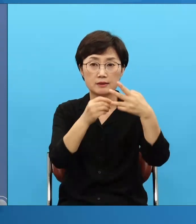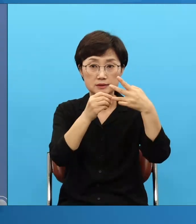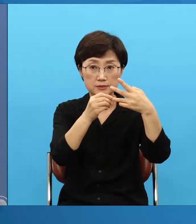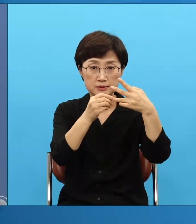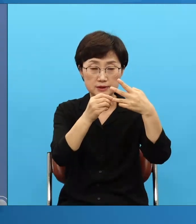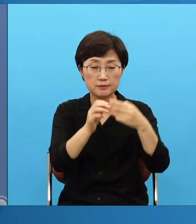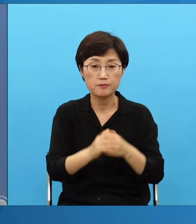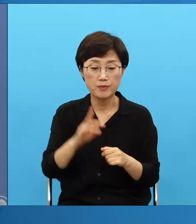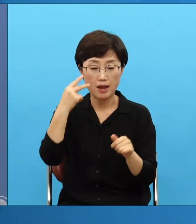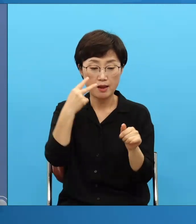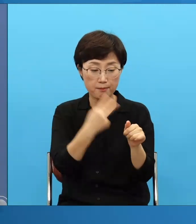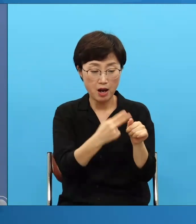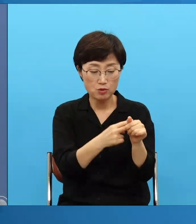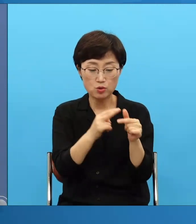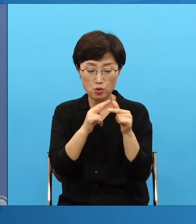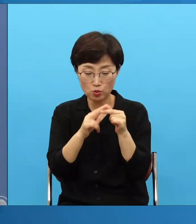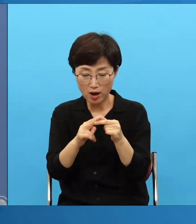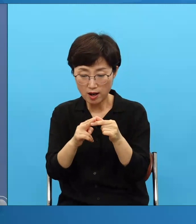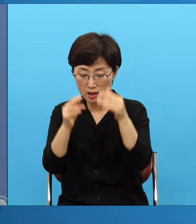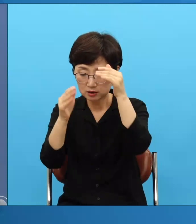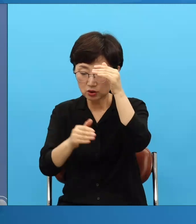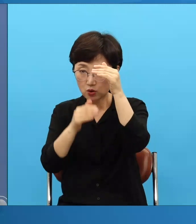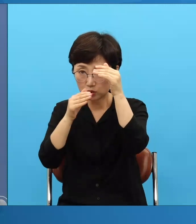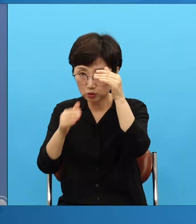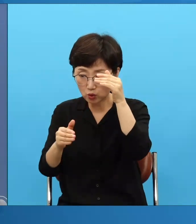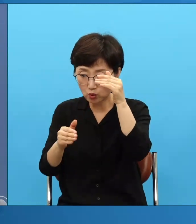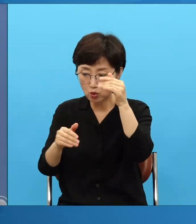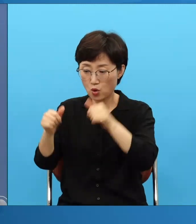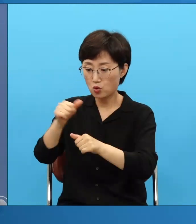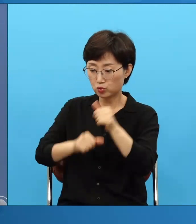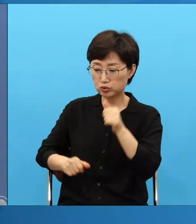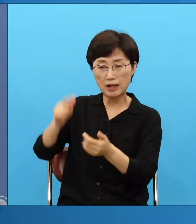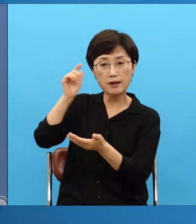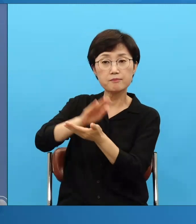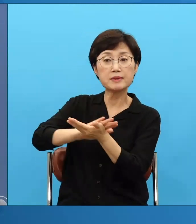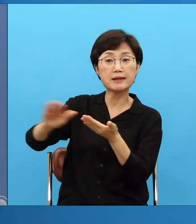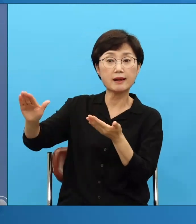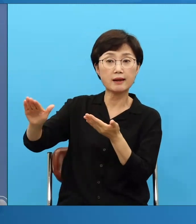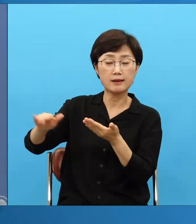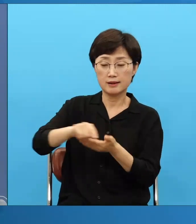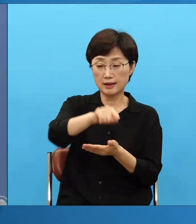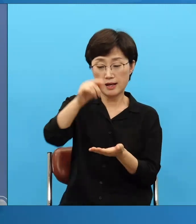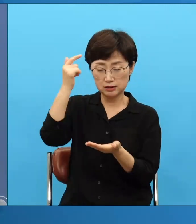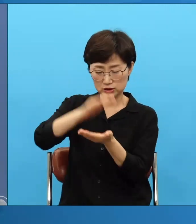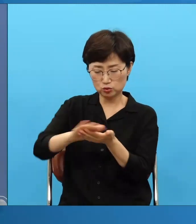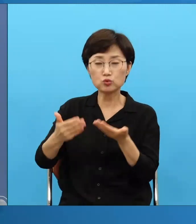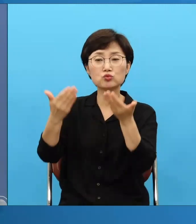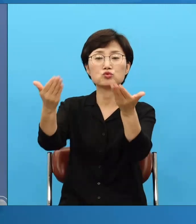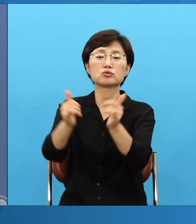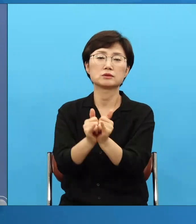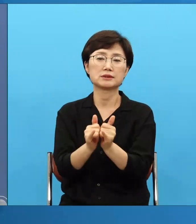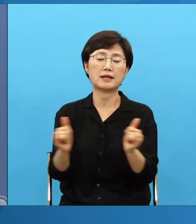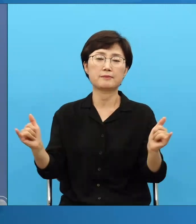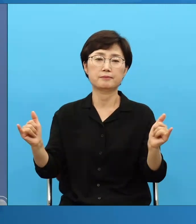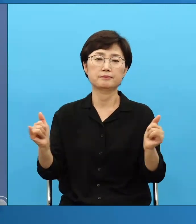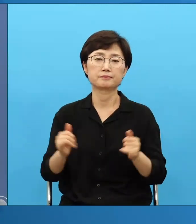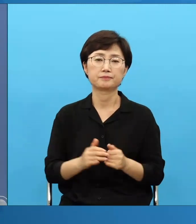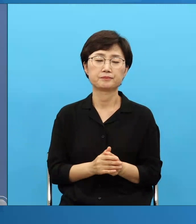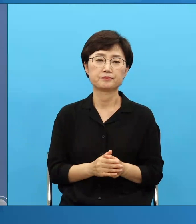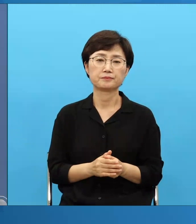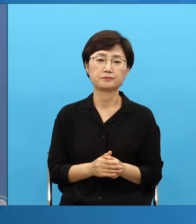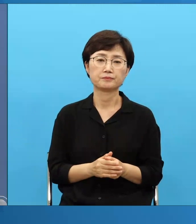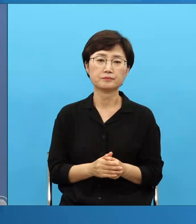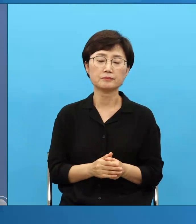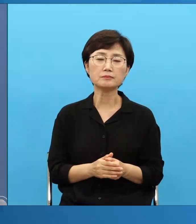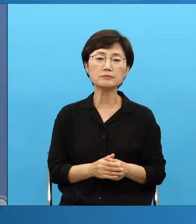thing, 바울과 주의 종들과 후대와 미래를 시원케 하는 정인 나왔습니다. we see the evidence also that witnesses to really refresh the spirit of